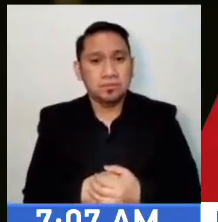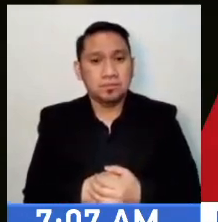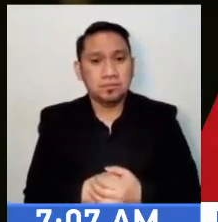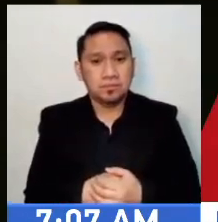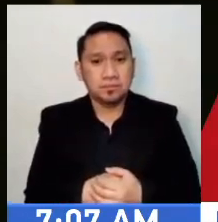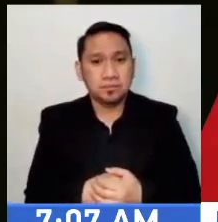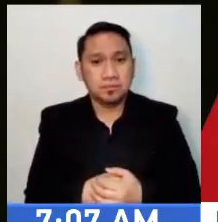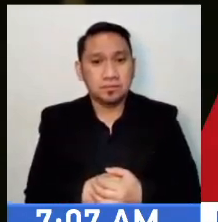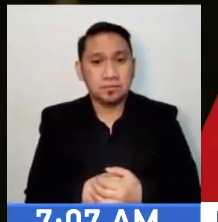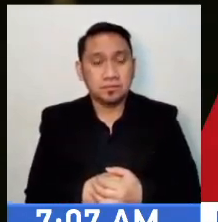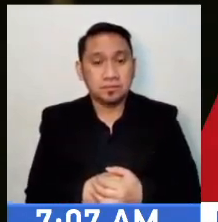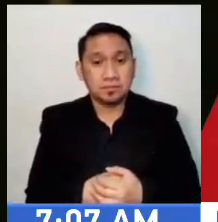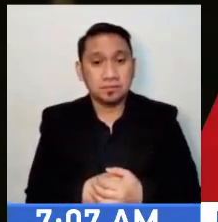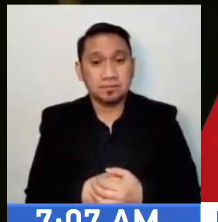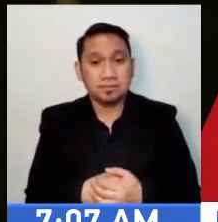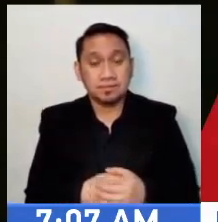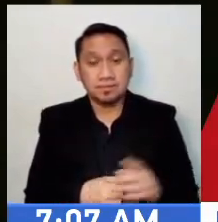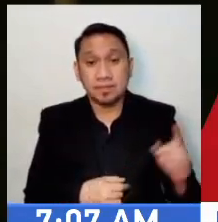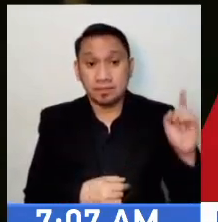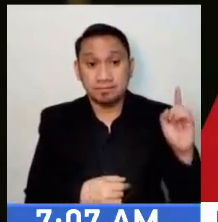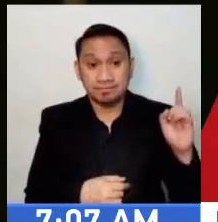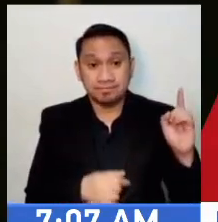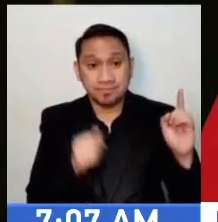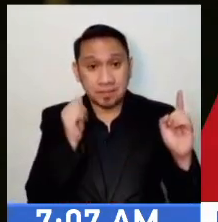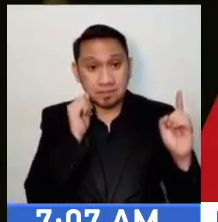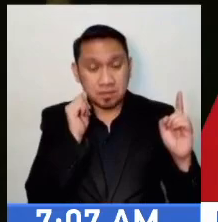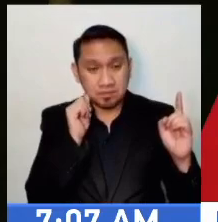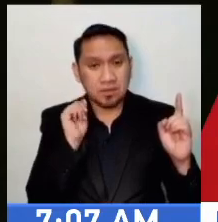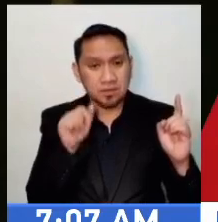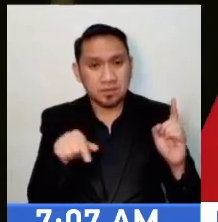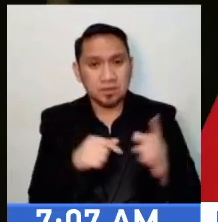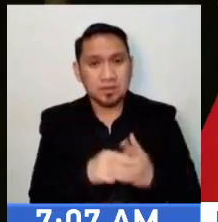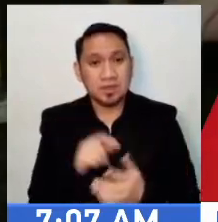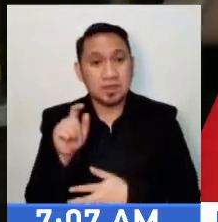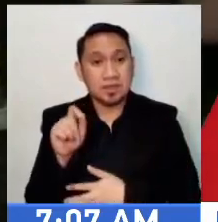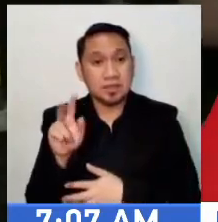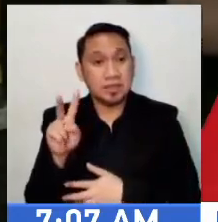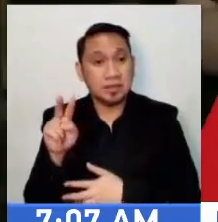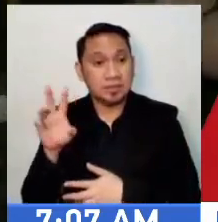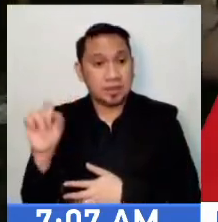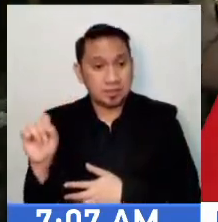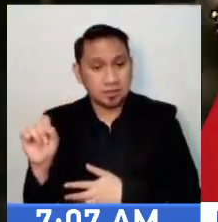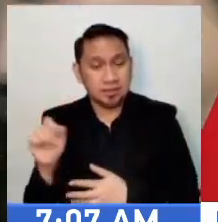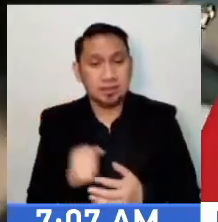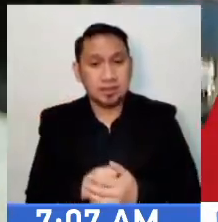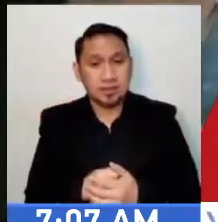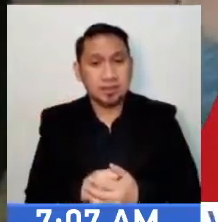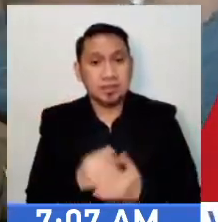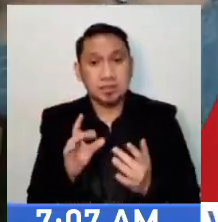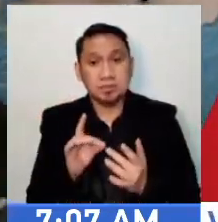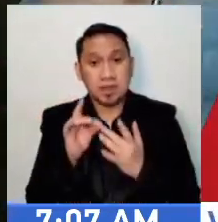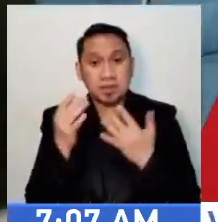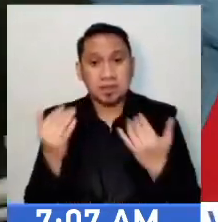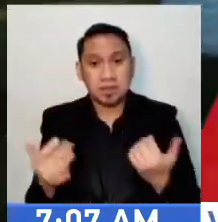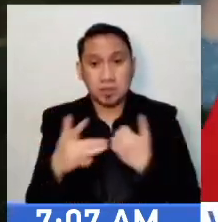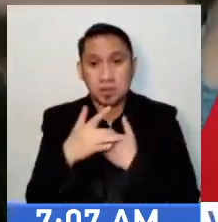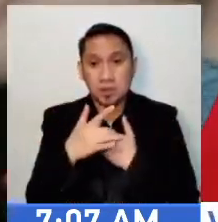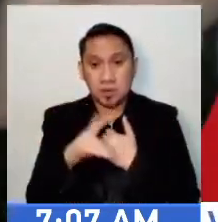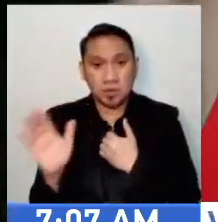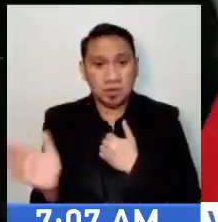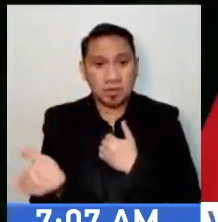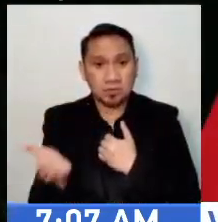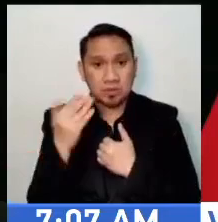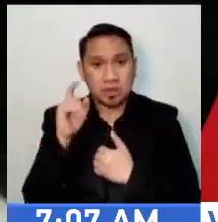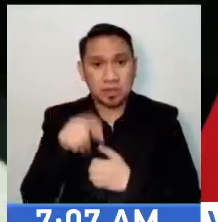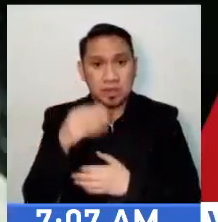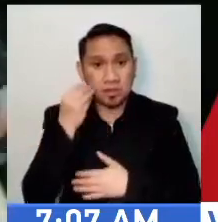Savior kung ituring ng gaya ni Paula ang mga Transport Network Vehicle Service o TNVS, lalo na kapag madaling araw na kailangan niyang umuwi. Heto